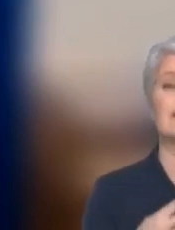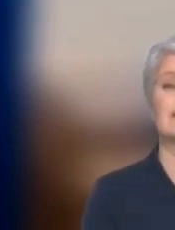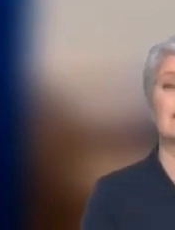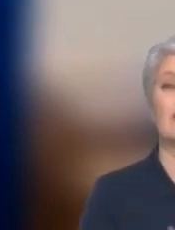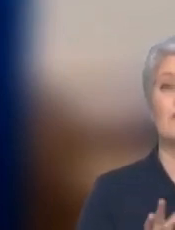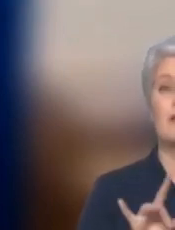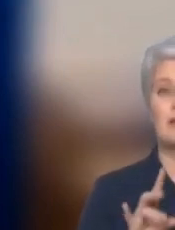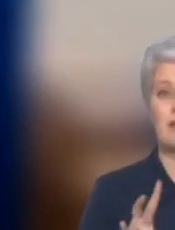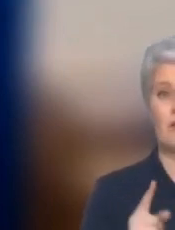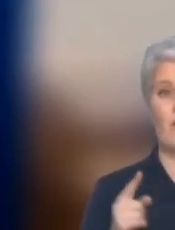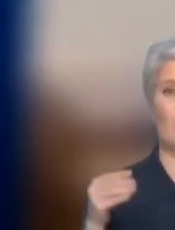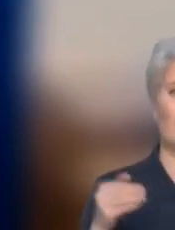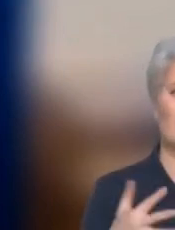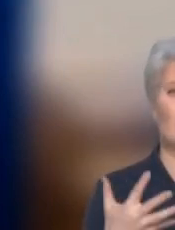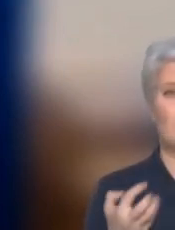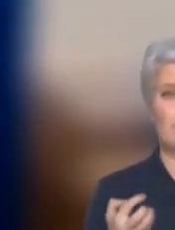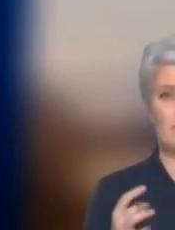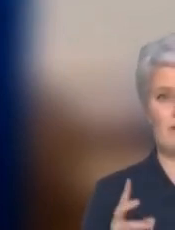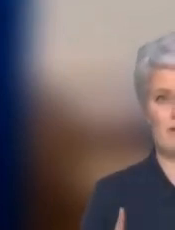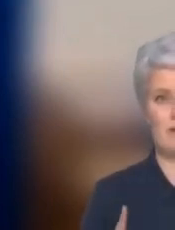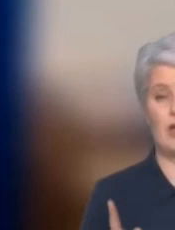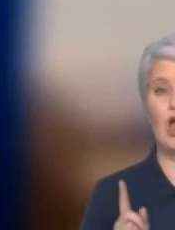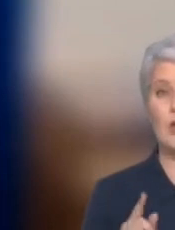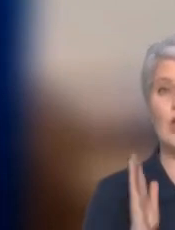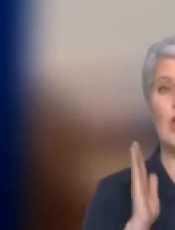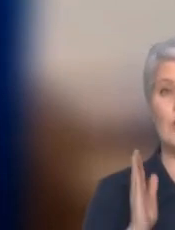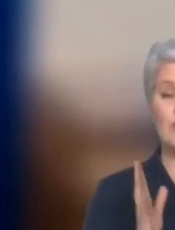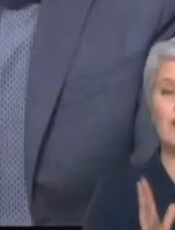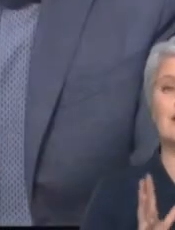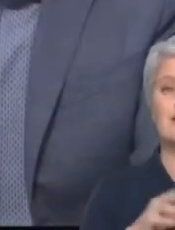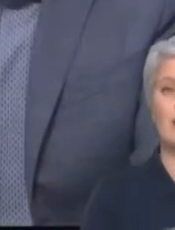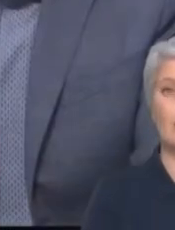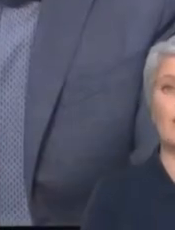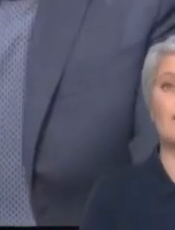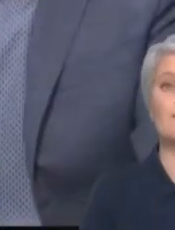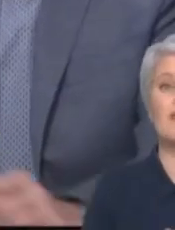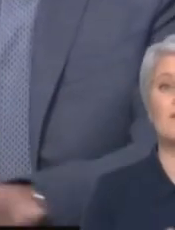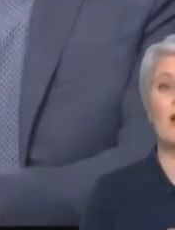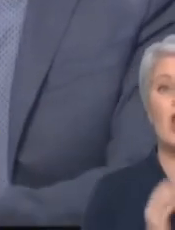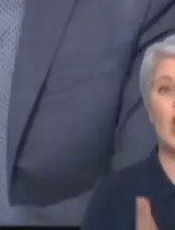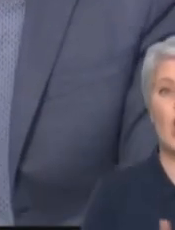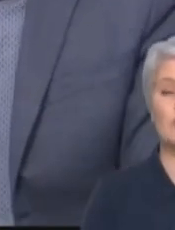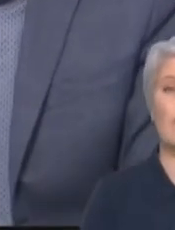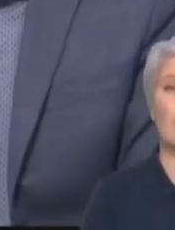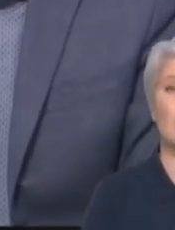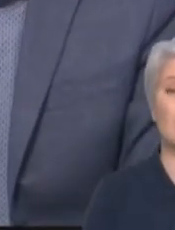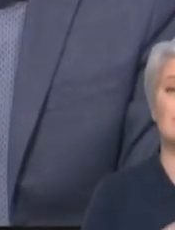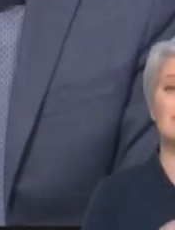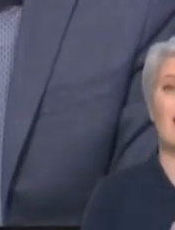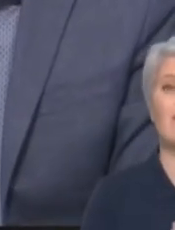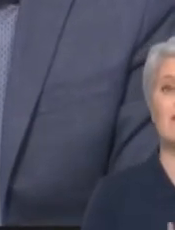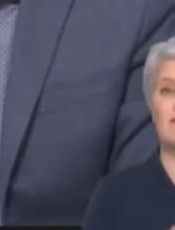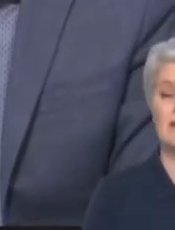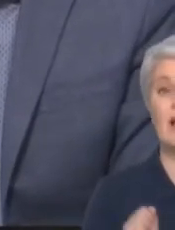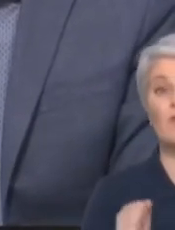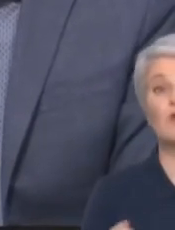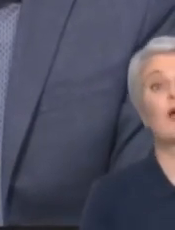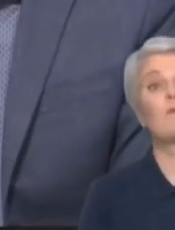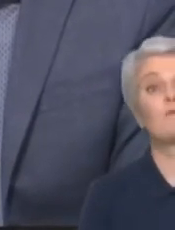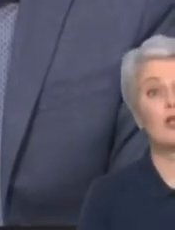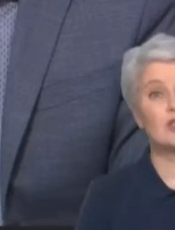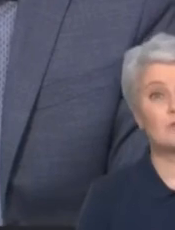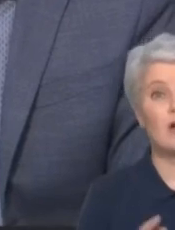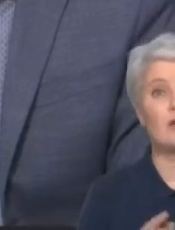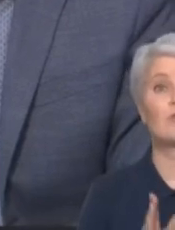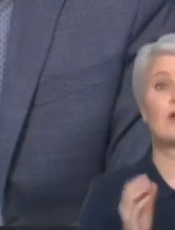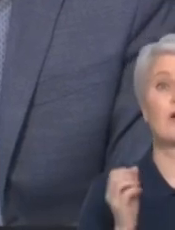1475 гривень, ну, грубо 1500 гривень, тоді буде зараховано в мінімальному обсязі повний страховий внесок. Але можна і менше сплачувати, тоді